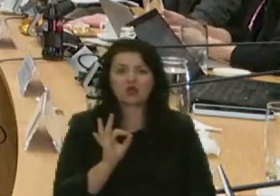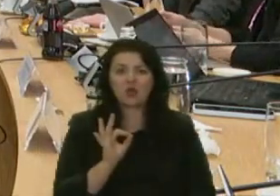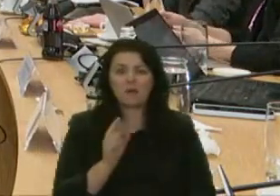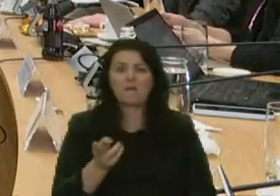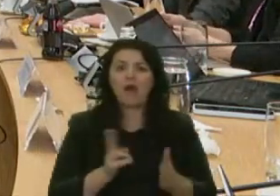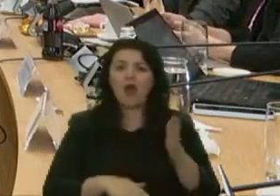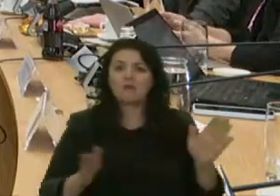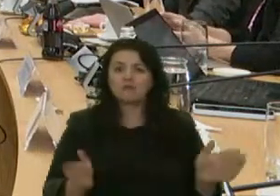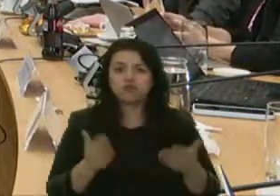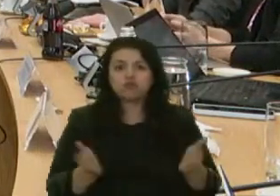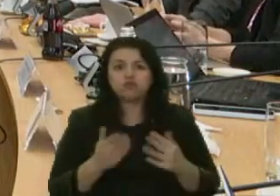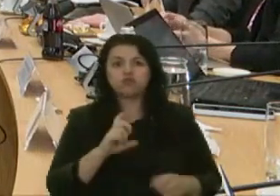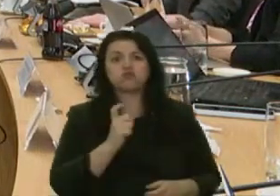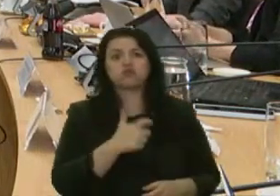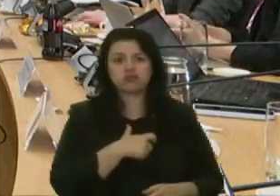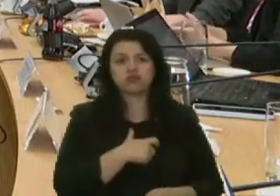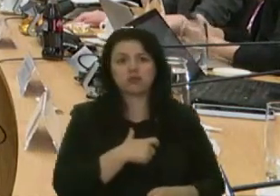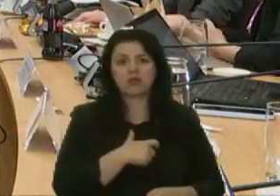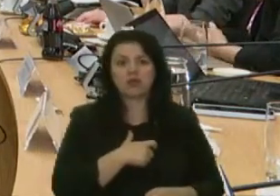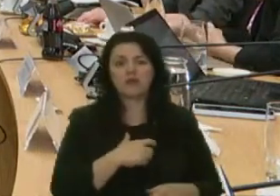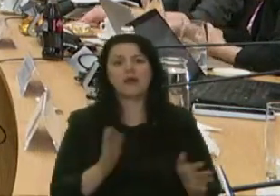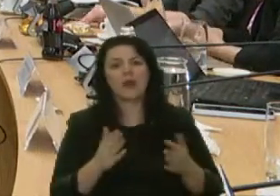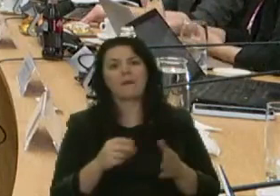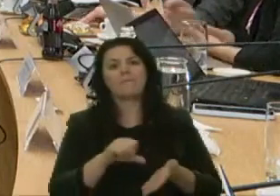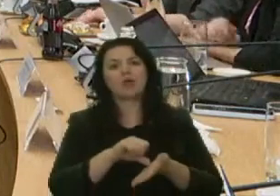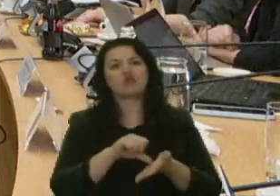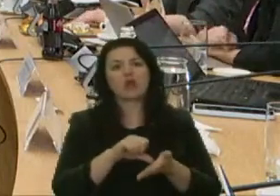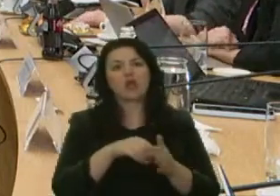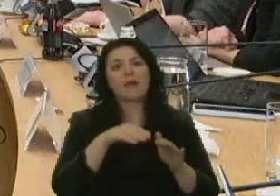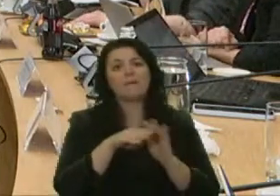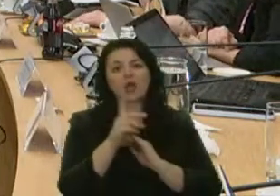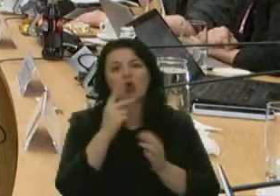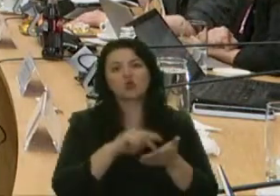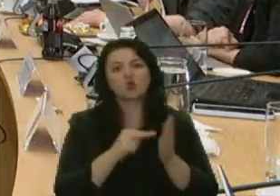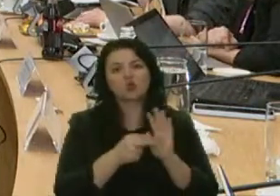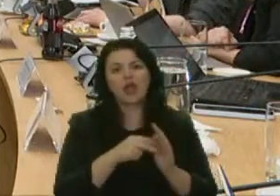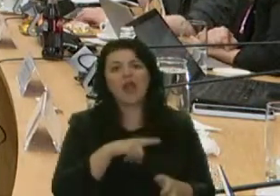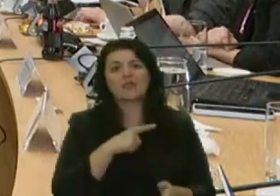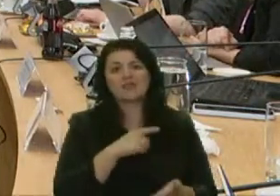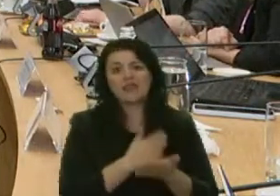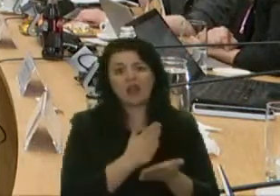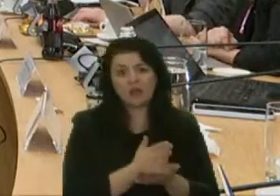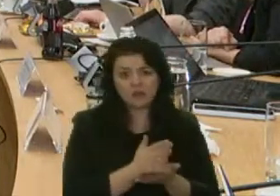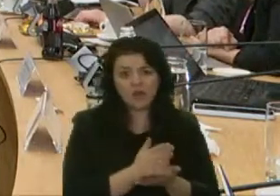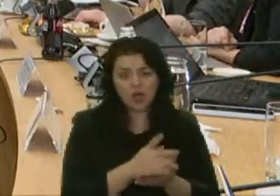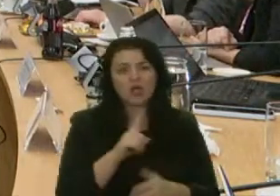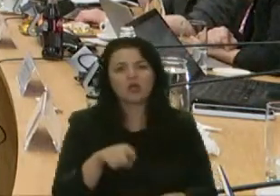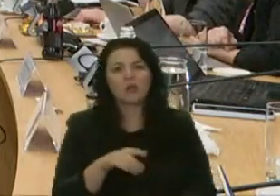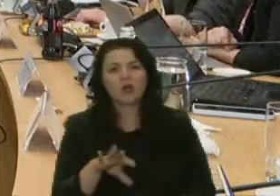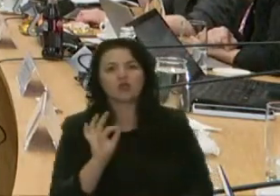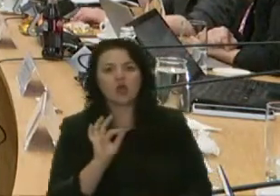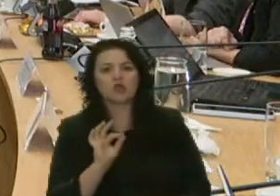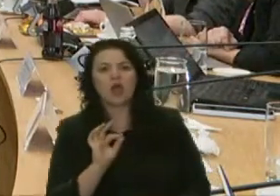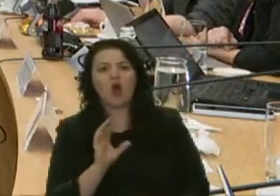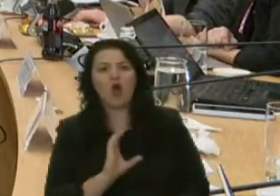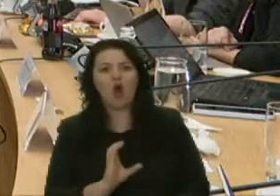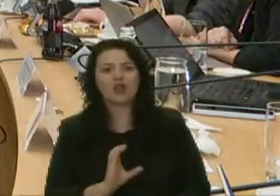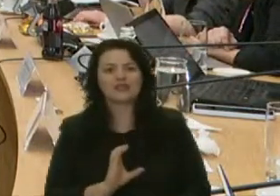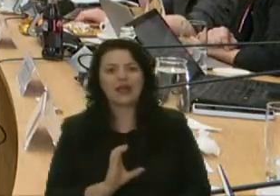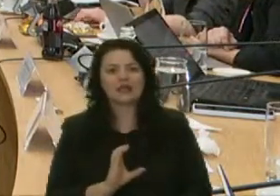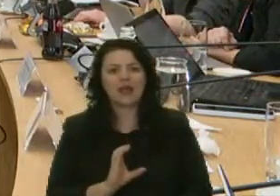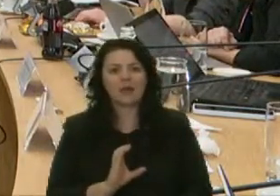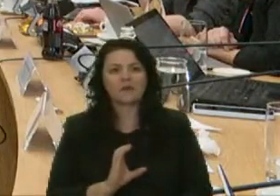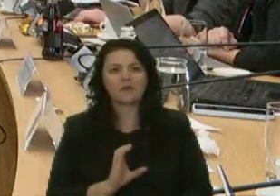mai rapid cu putință cele mai rapide sunt aceste mijloace prin intermediul unei structuri existente și vedem ce soluții î va spune Domnul Profesor constante la